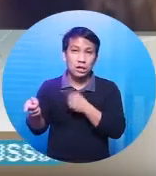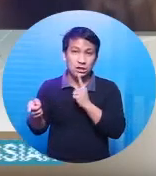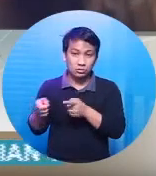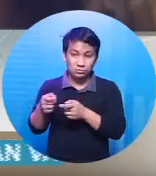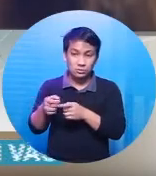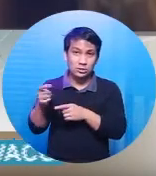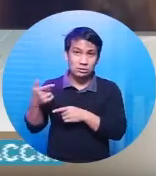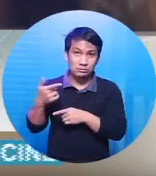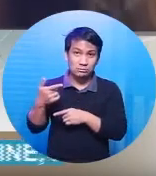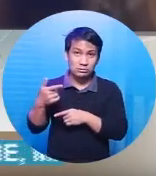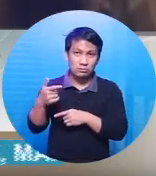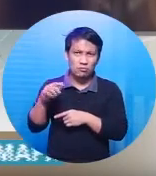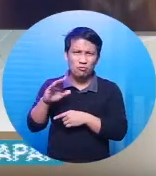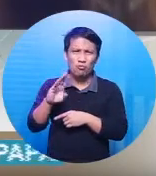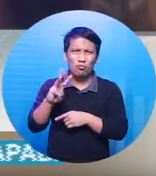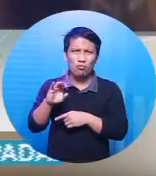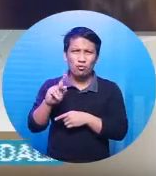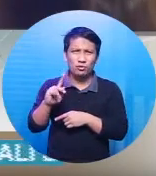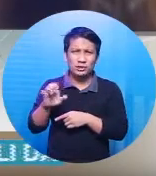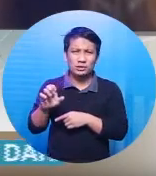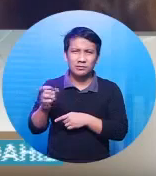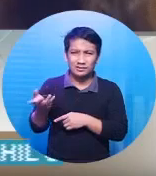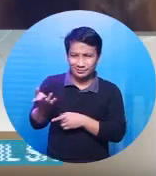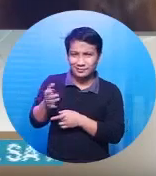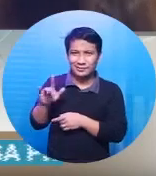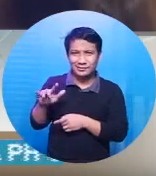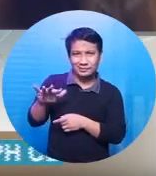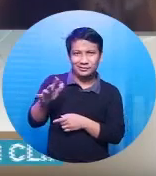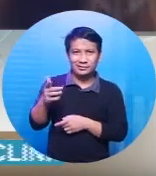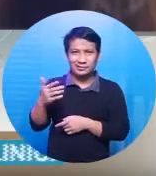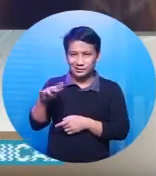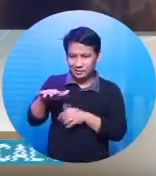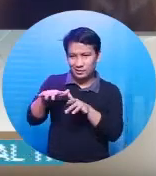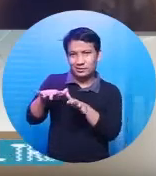walker. Okay. Now, Ma'am Jasmine, isa na lamang.